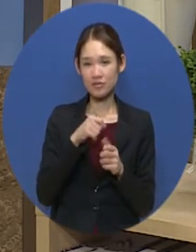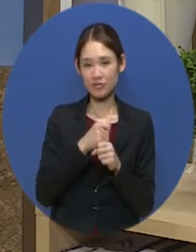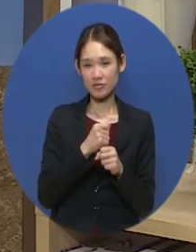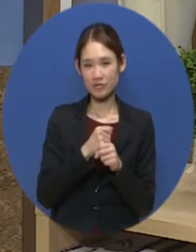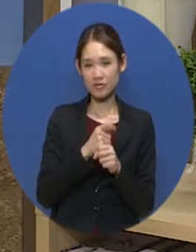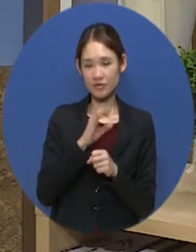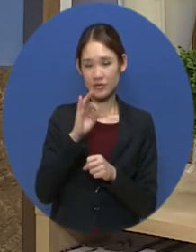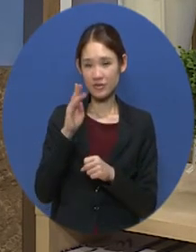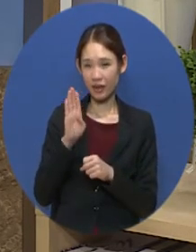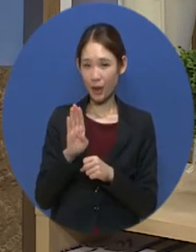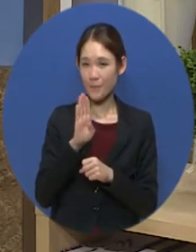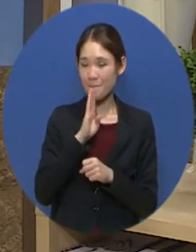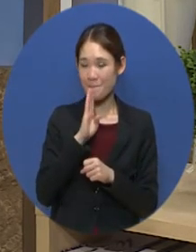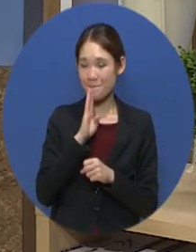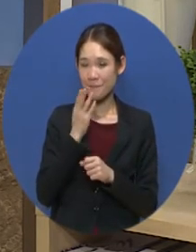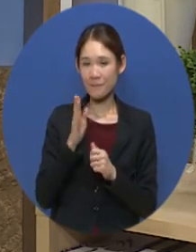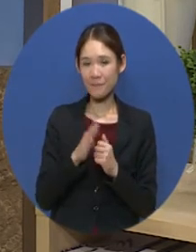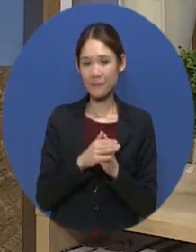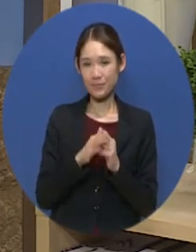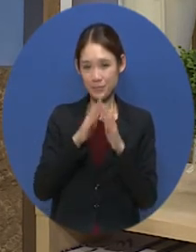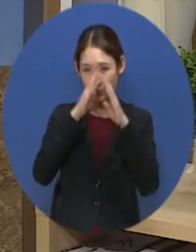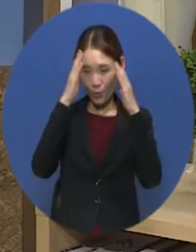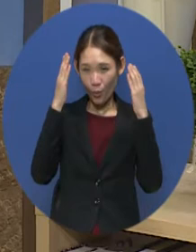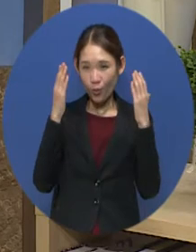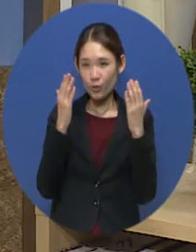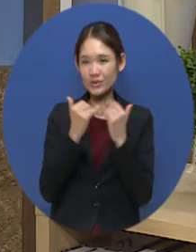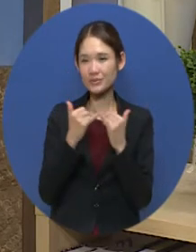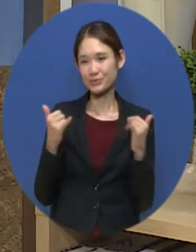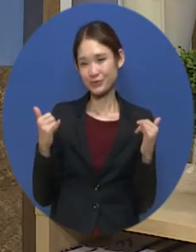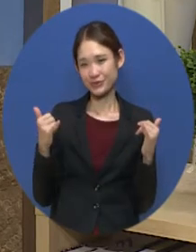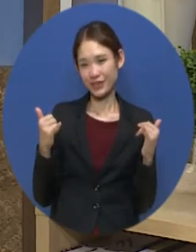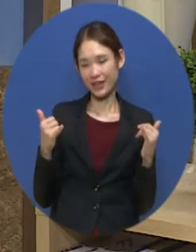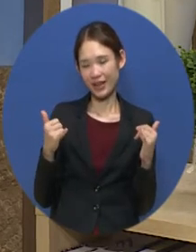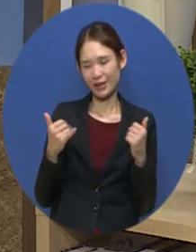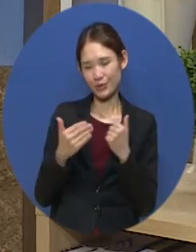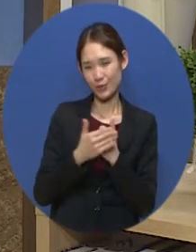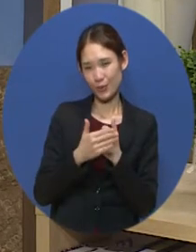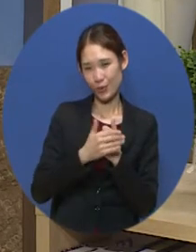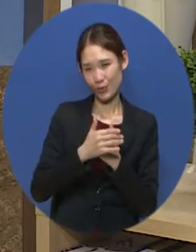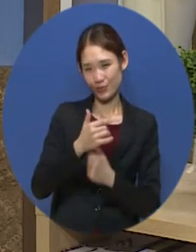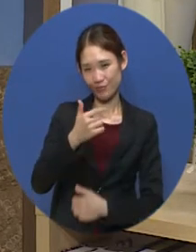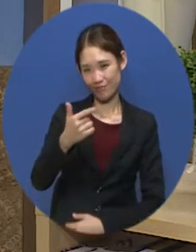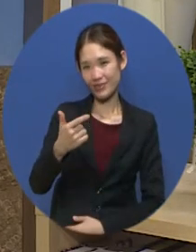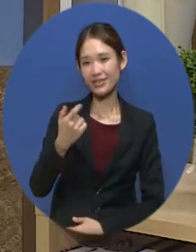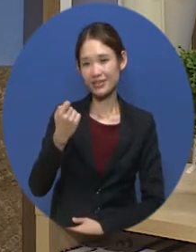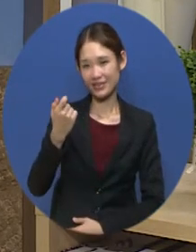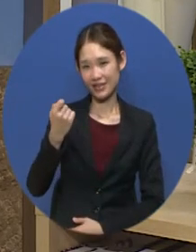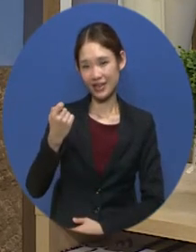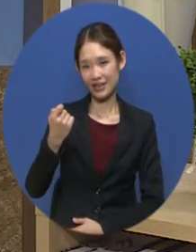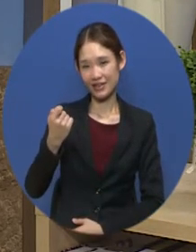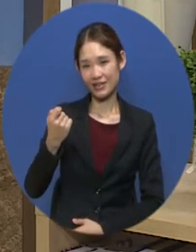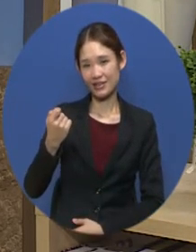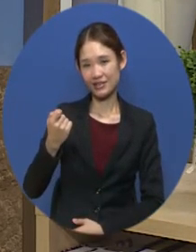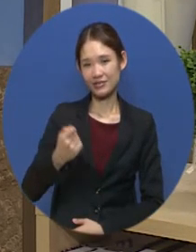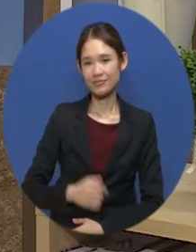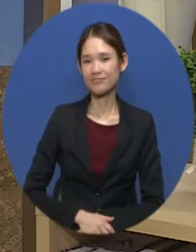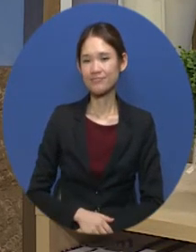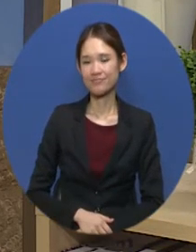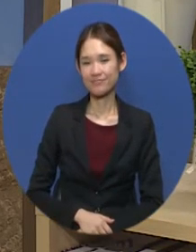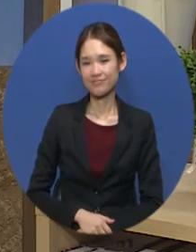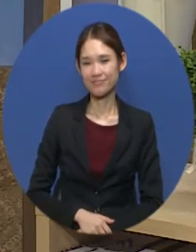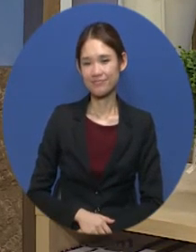시각장애인분들을 위해서 만들어진 어플이긴 하지만 모두에게 굉장히 도움이 많이 될 어플처럼 보이거든요. 네.